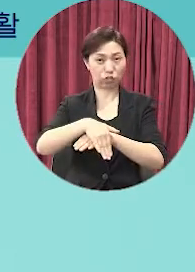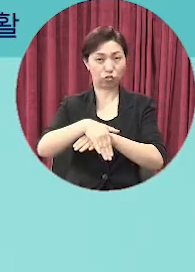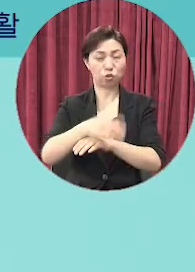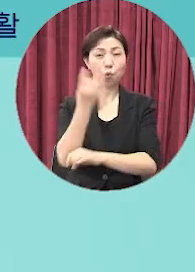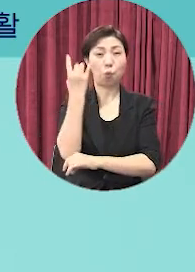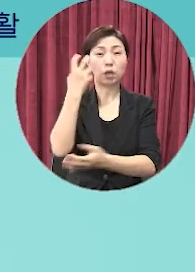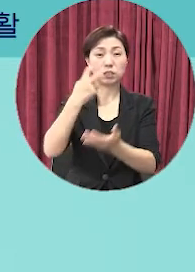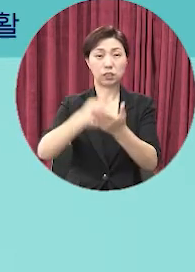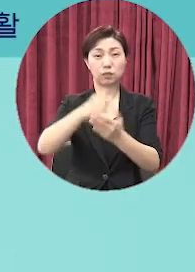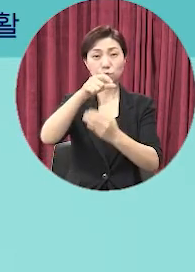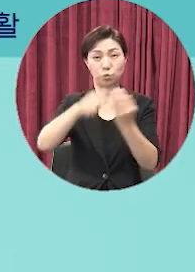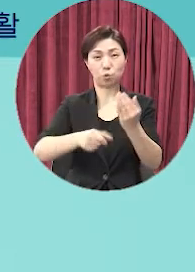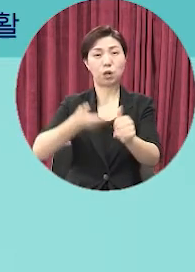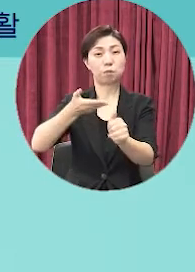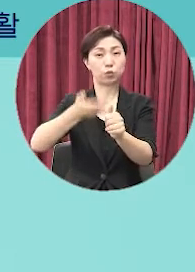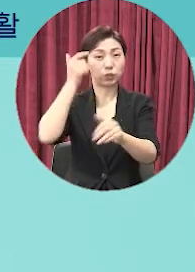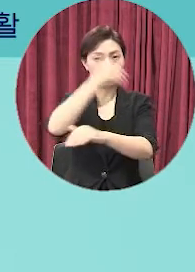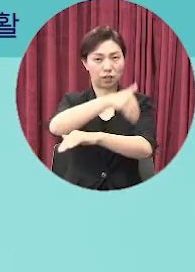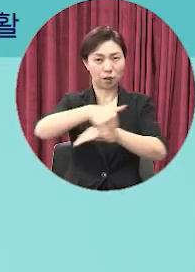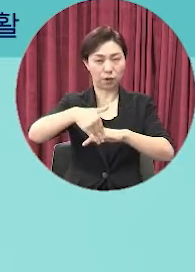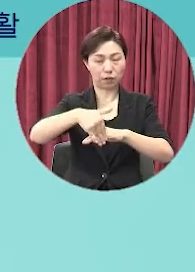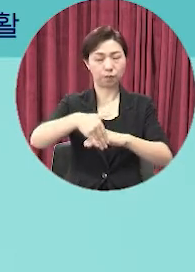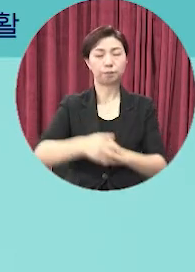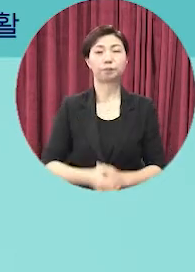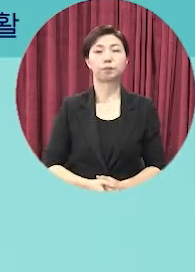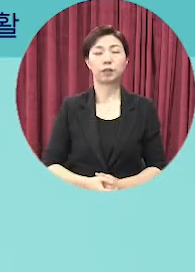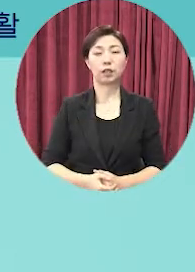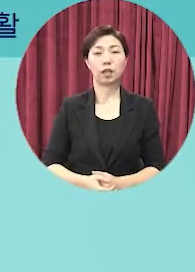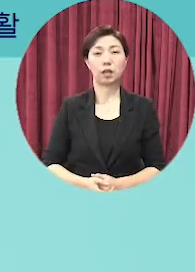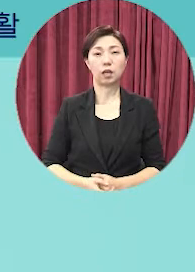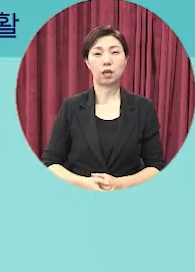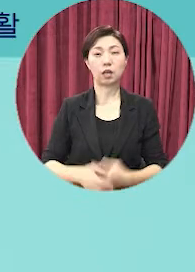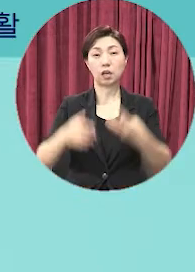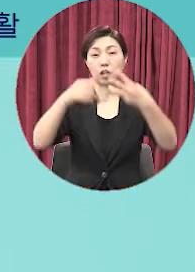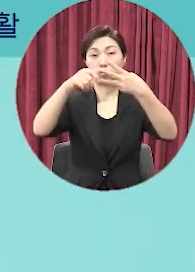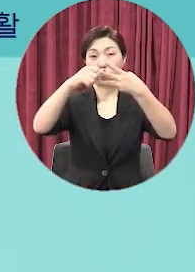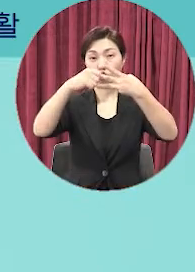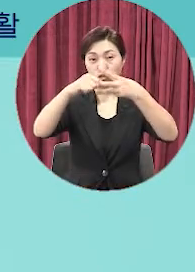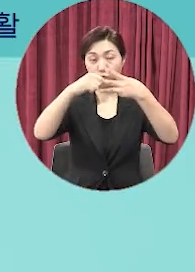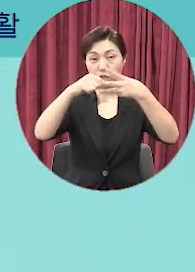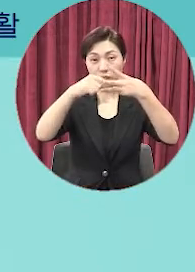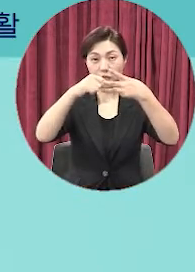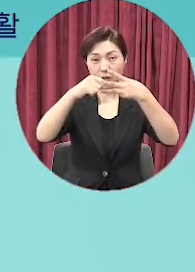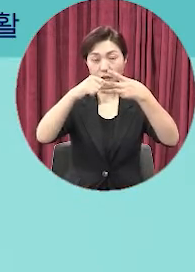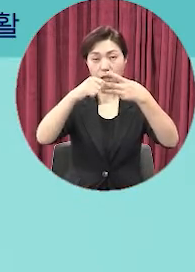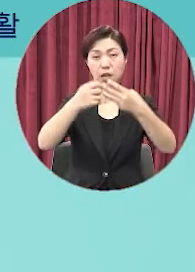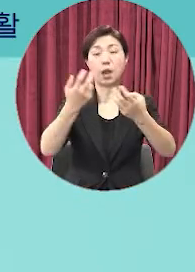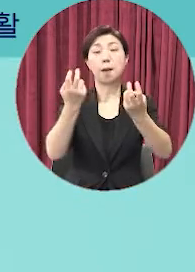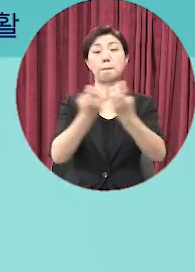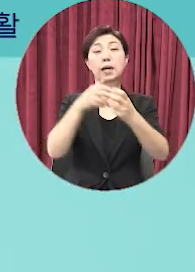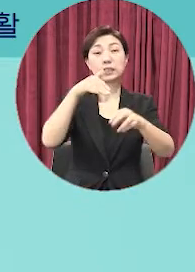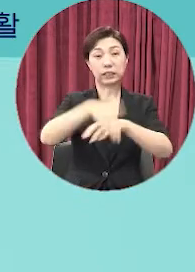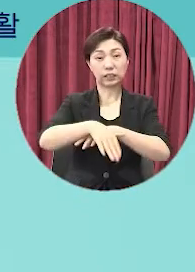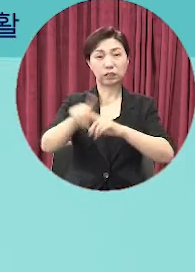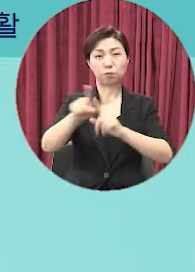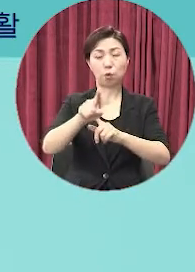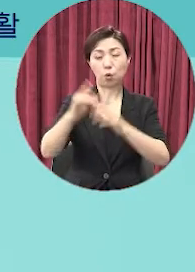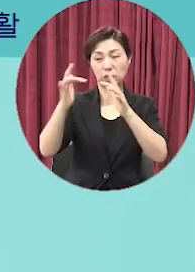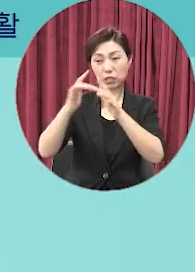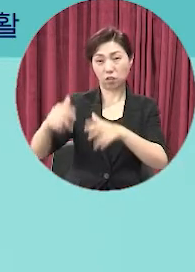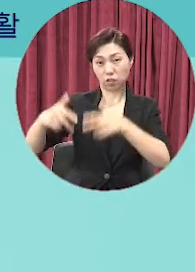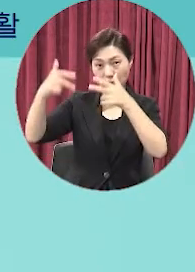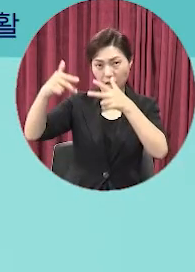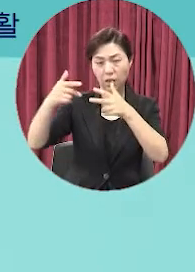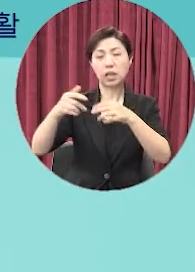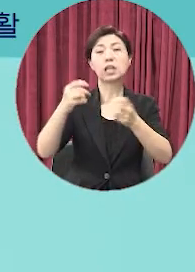할 수 있겠습니다. 그리고 수단에 있어서는 이제 대면과 비대면을 통해서 비대면을 결정이